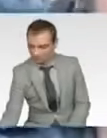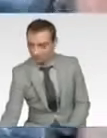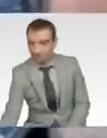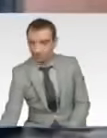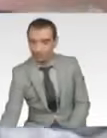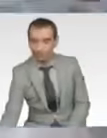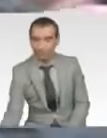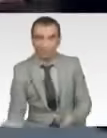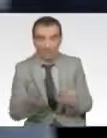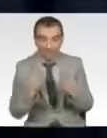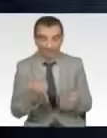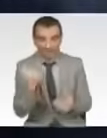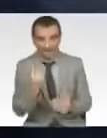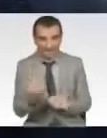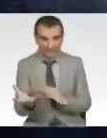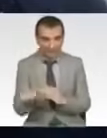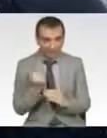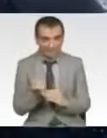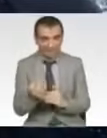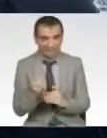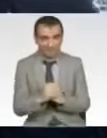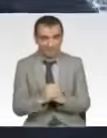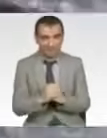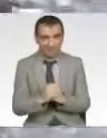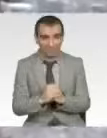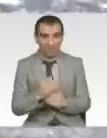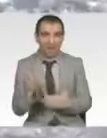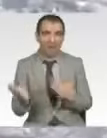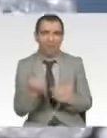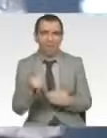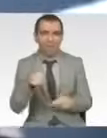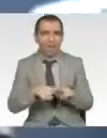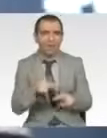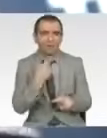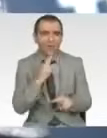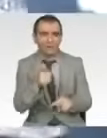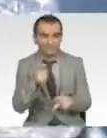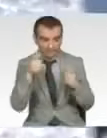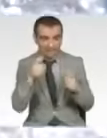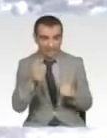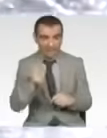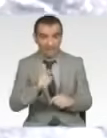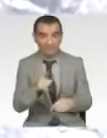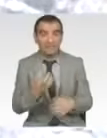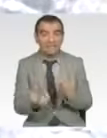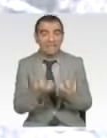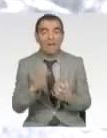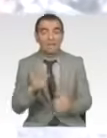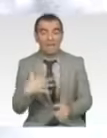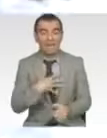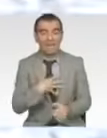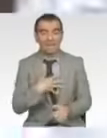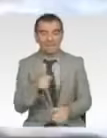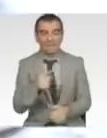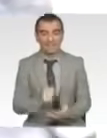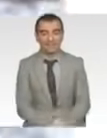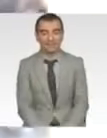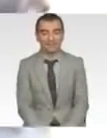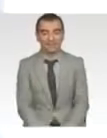Evet bir tane çıkarttım. Oh. Aman Ayşe Hanım. Dikkat edin yakmayın kendinizi.